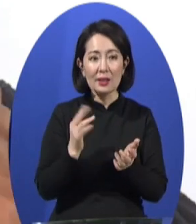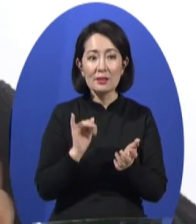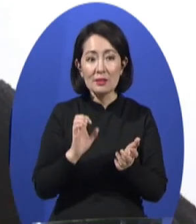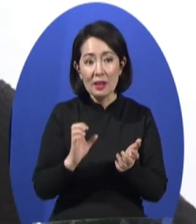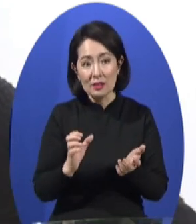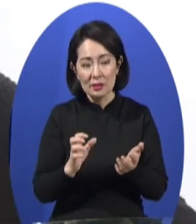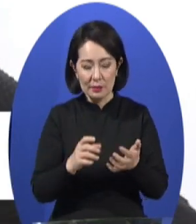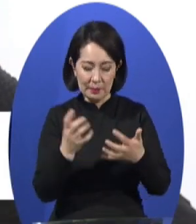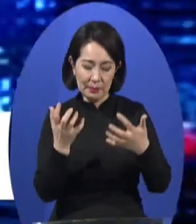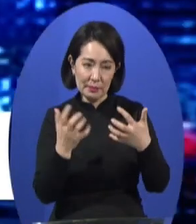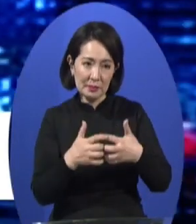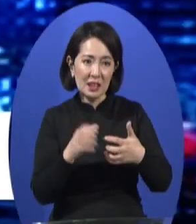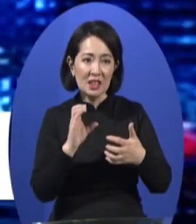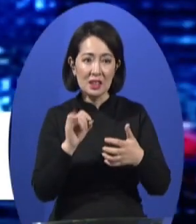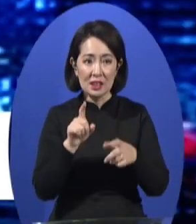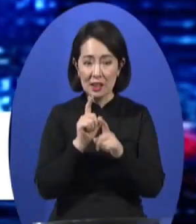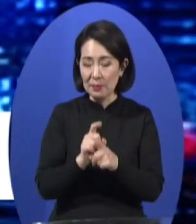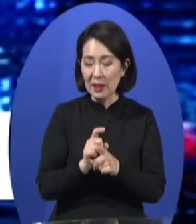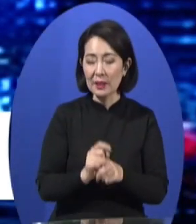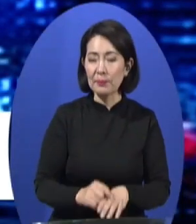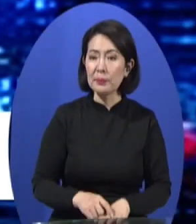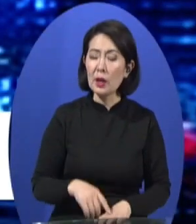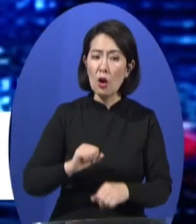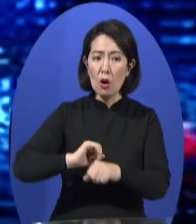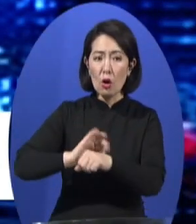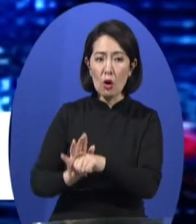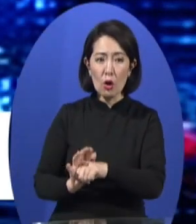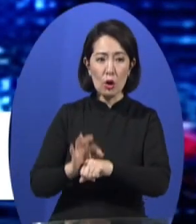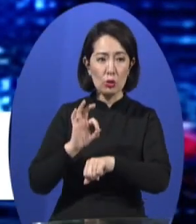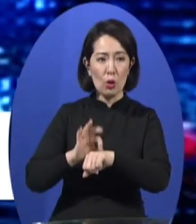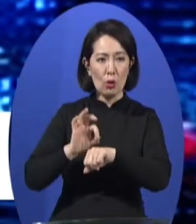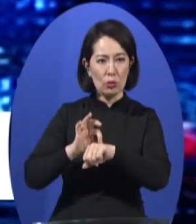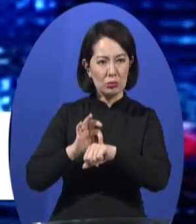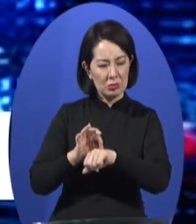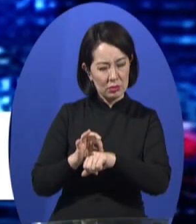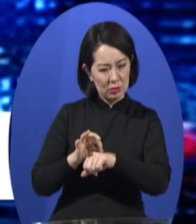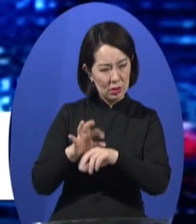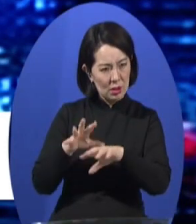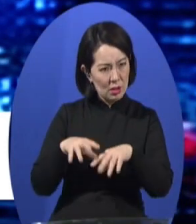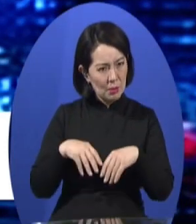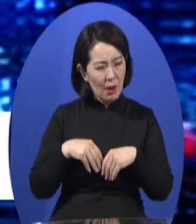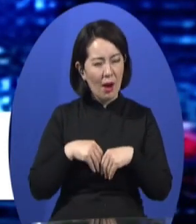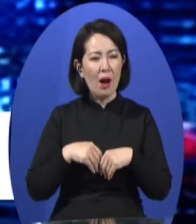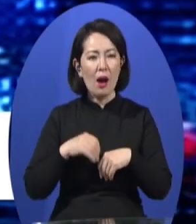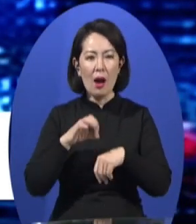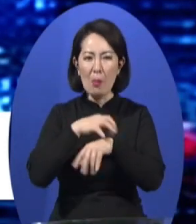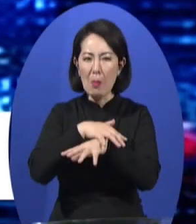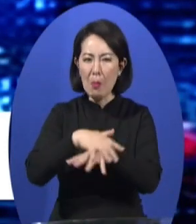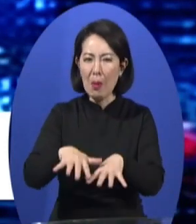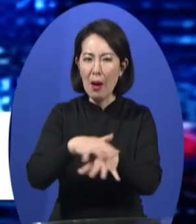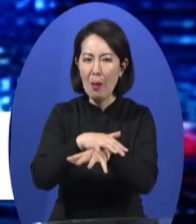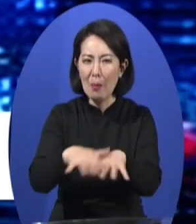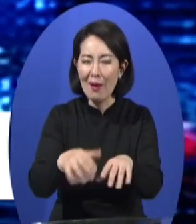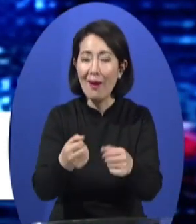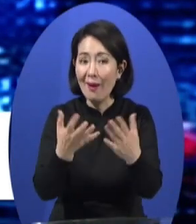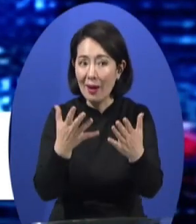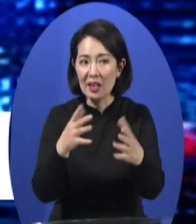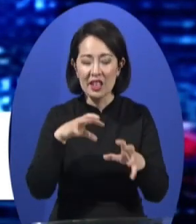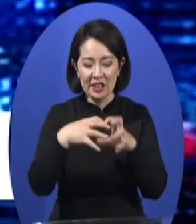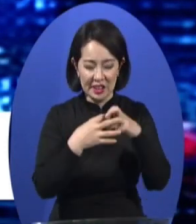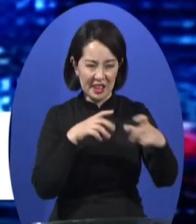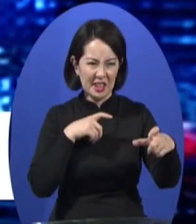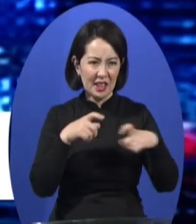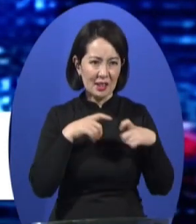ийм системээр явж байгаа. За коронавирусын халдвар бол ийм хэмжээнд цар тахлын аюулт учруулна, дэлхийн нийтийн эдийн засагт